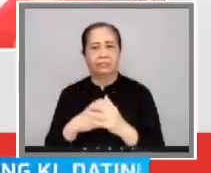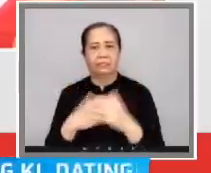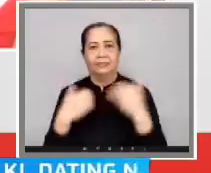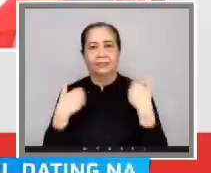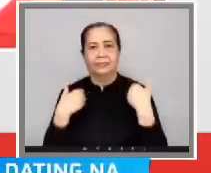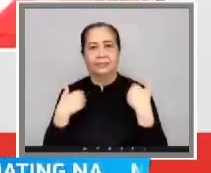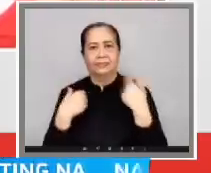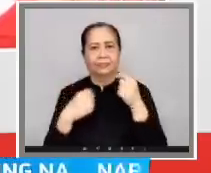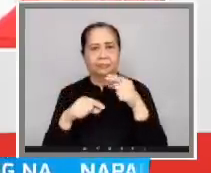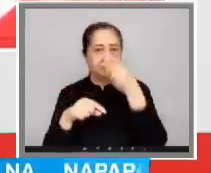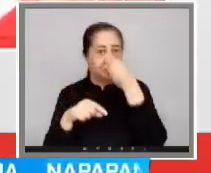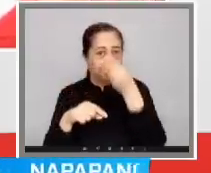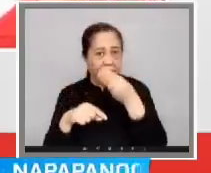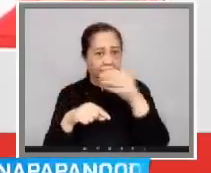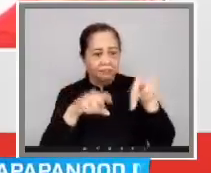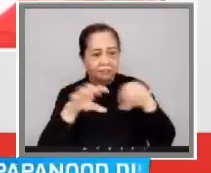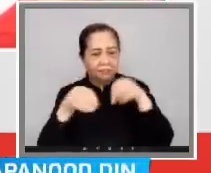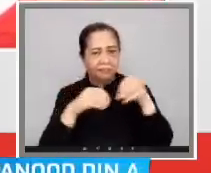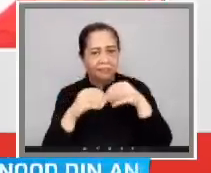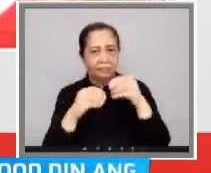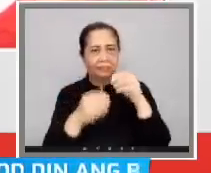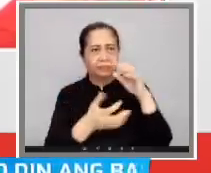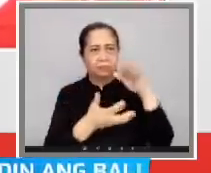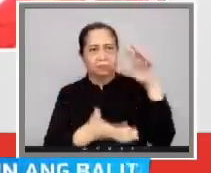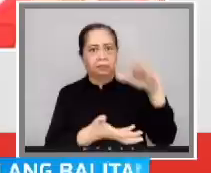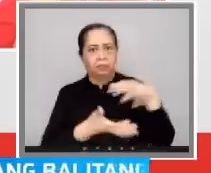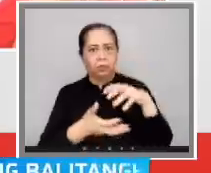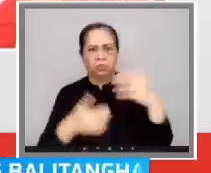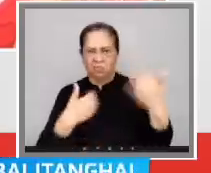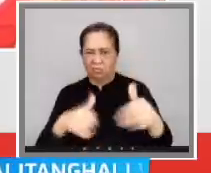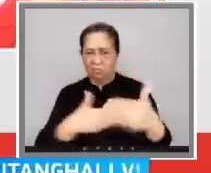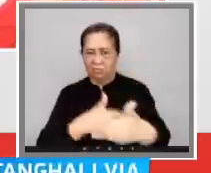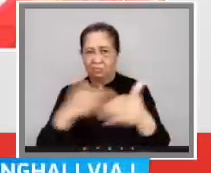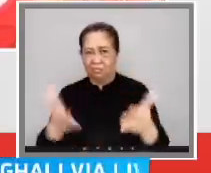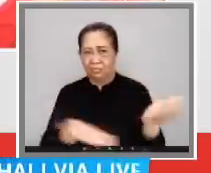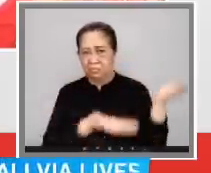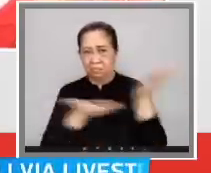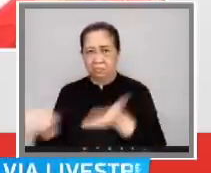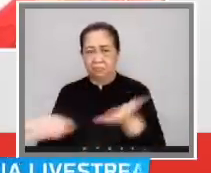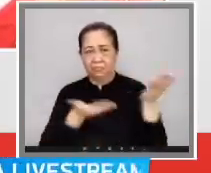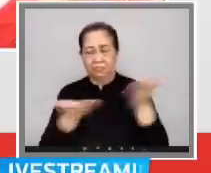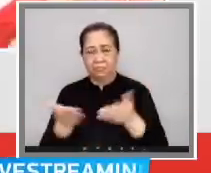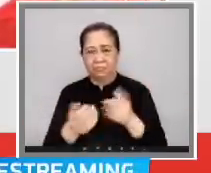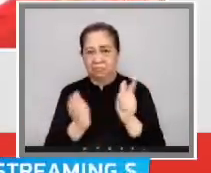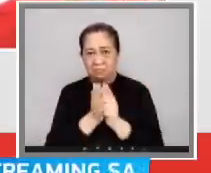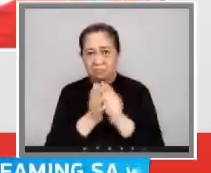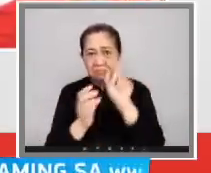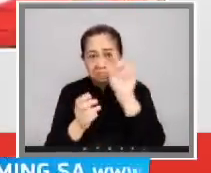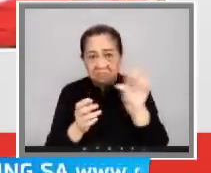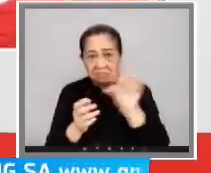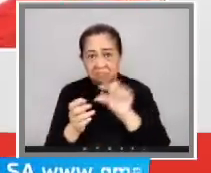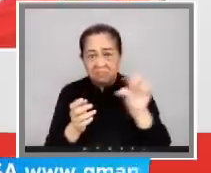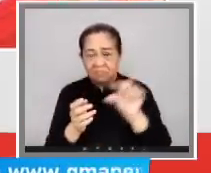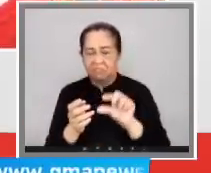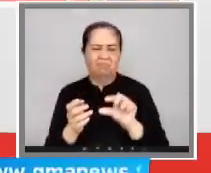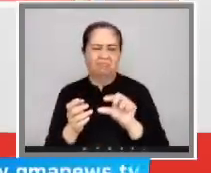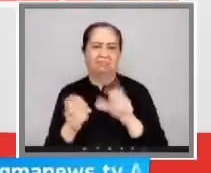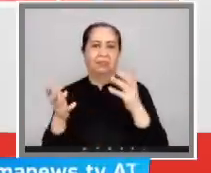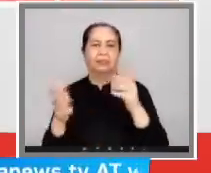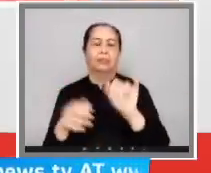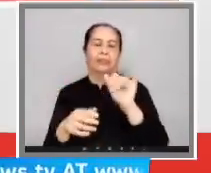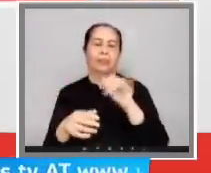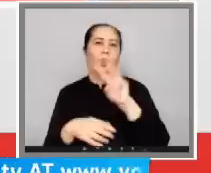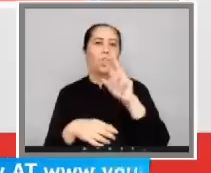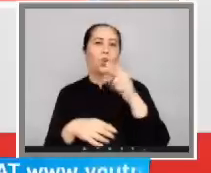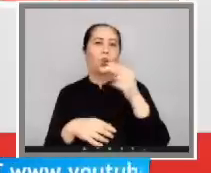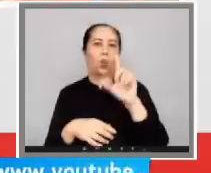nagtitingi-tingi para lang makabenta o talagang in bulk pa rin? Kasi in bulk yung bentahan dyan, hindi ba, Marisol? Yes, tama ka, Rati. Wholesale kasi ang bentahan